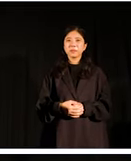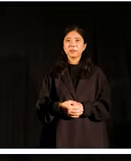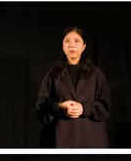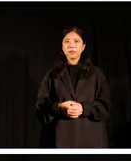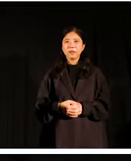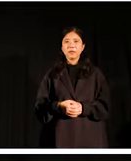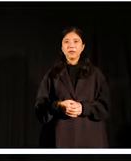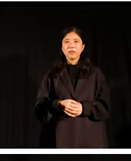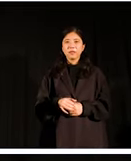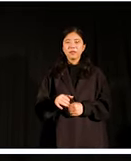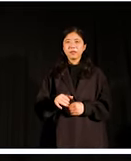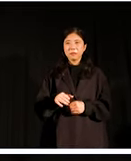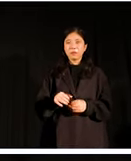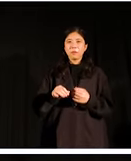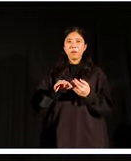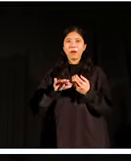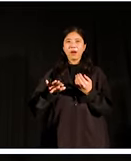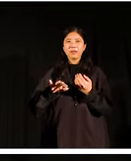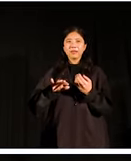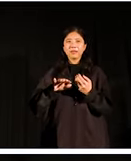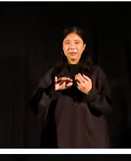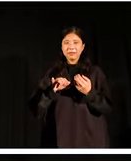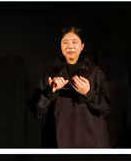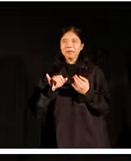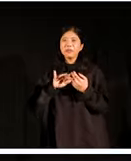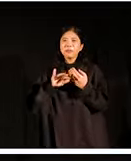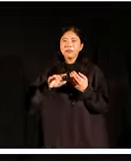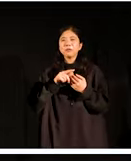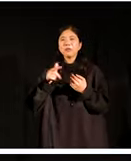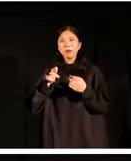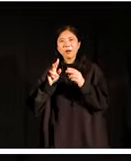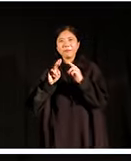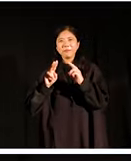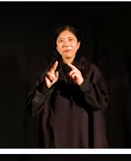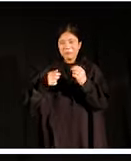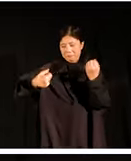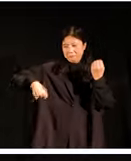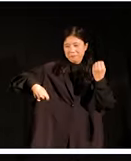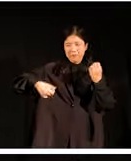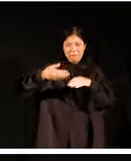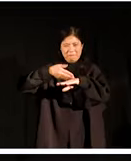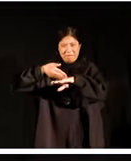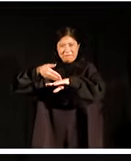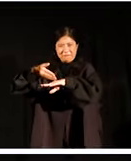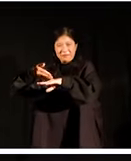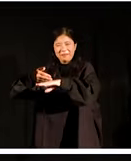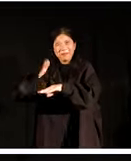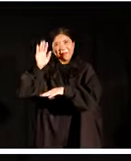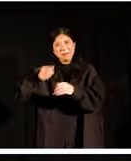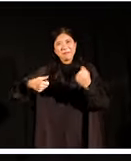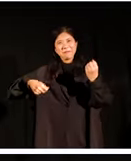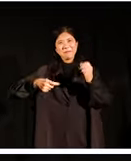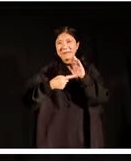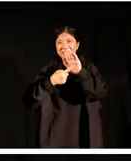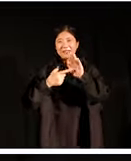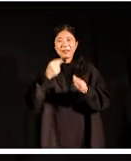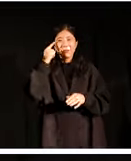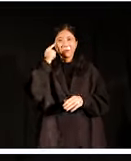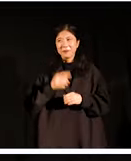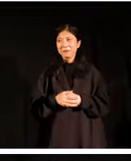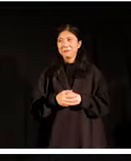やぶねあれを何かの機会にあの披露したいなと思ってますけどはいであの